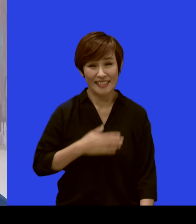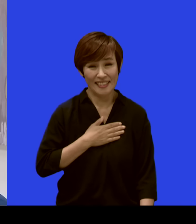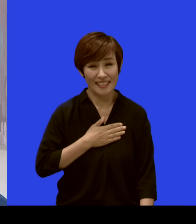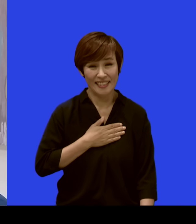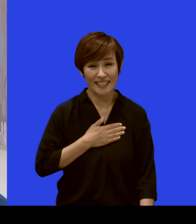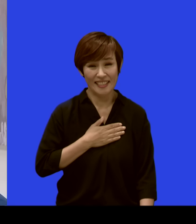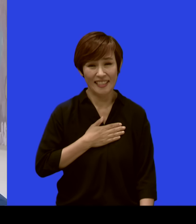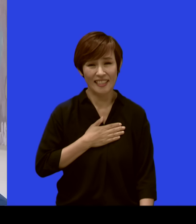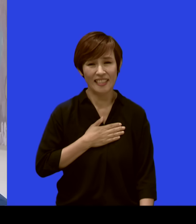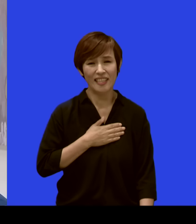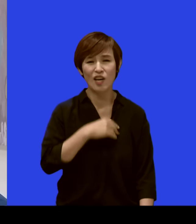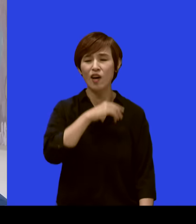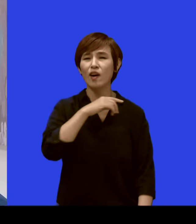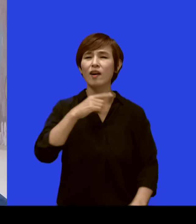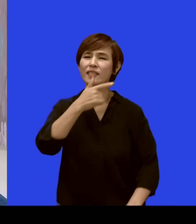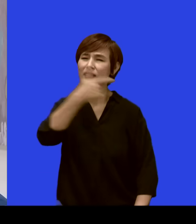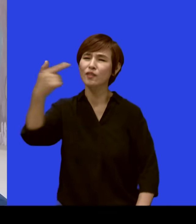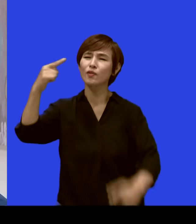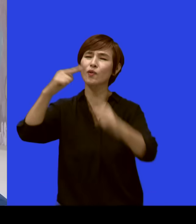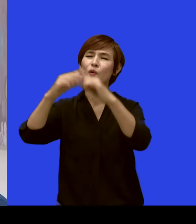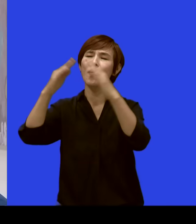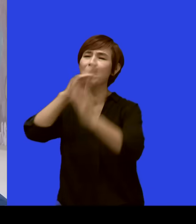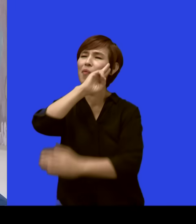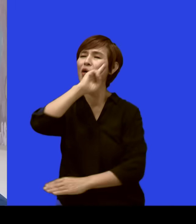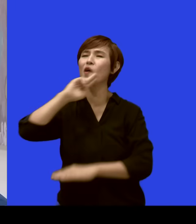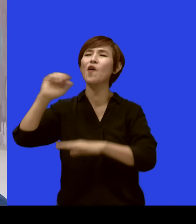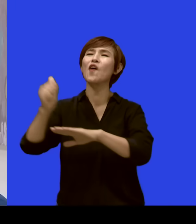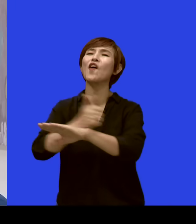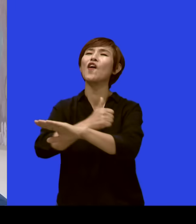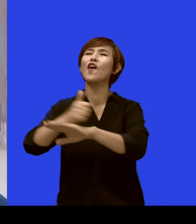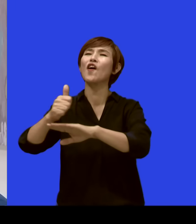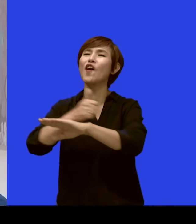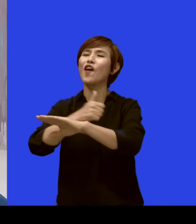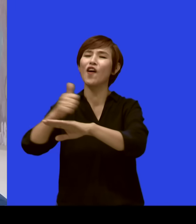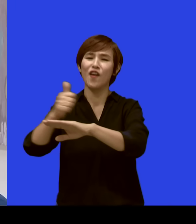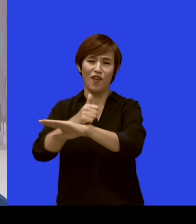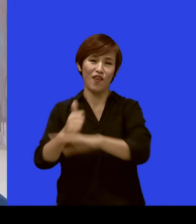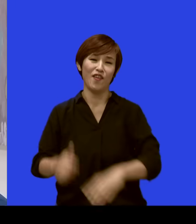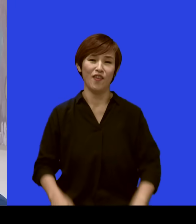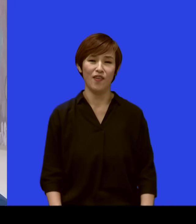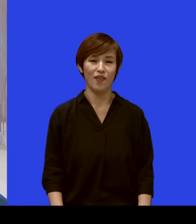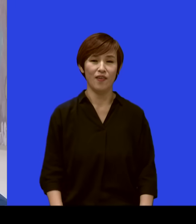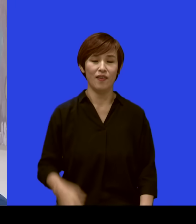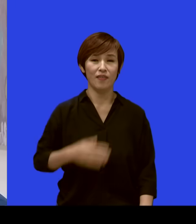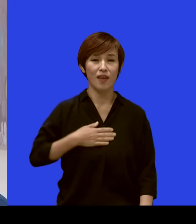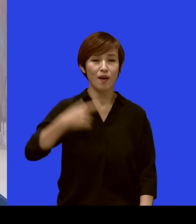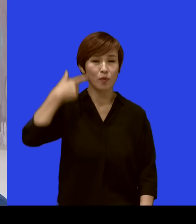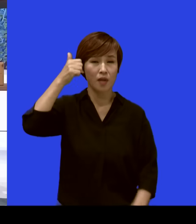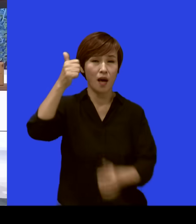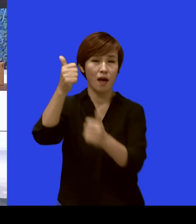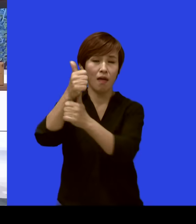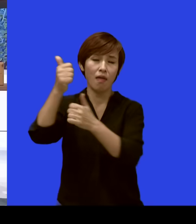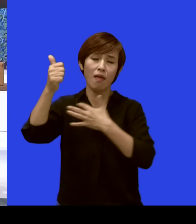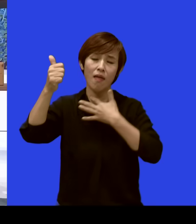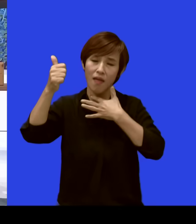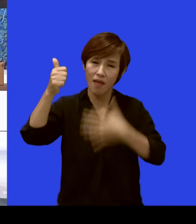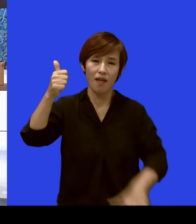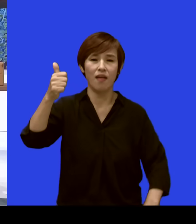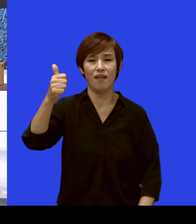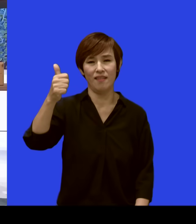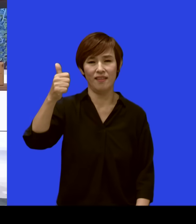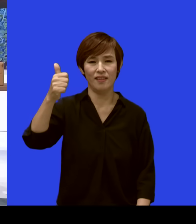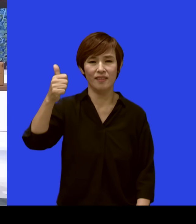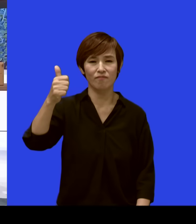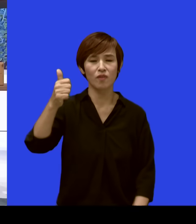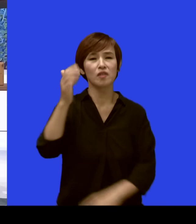것처럼 편한 교회 잘 다녔어요. 뭐 공부하면서 저는 사실 부목사도 해본 적이 없이 교육 목사로